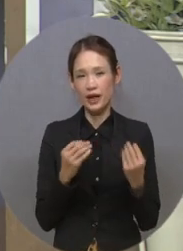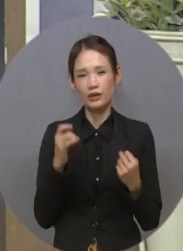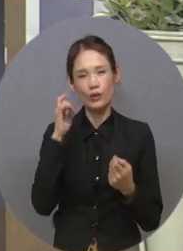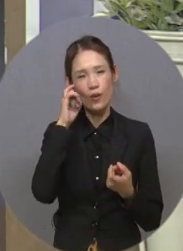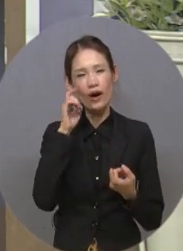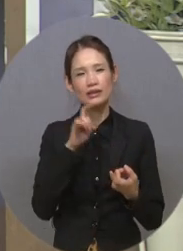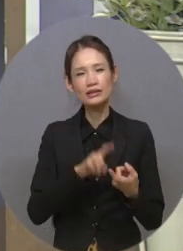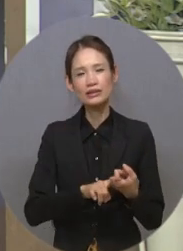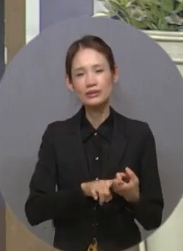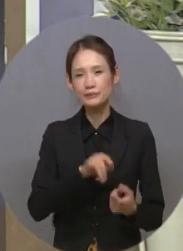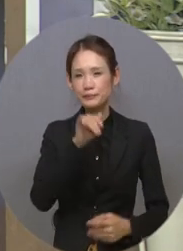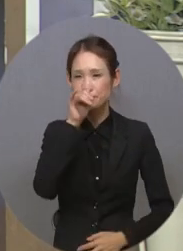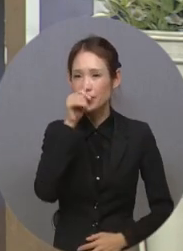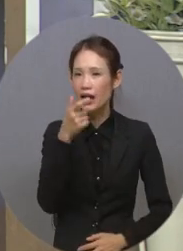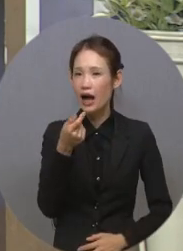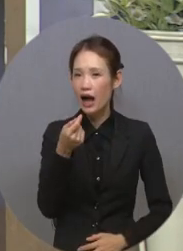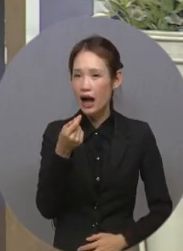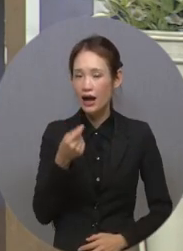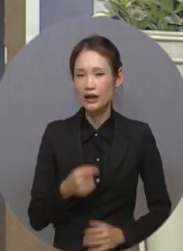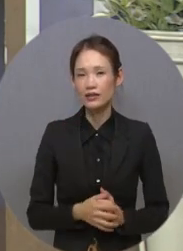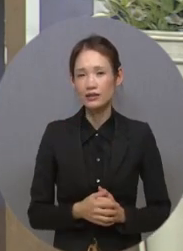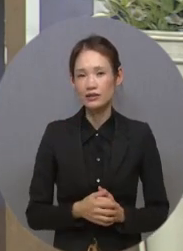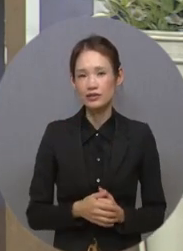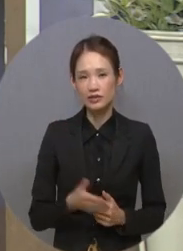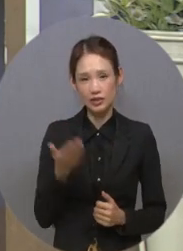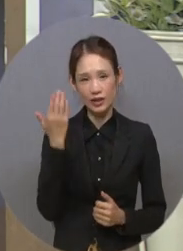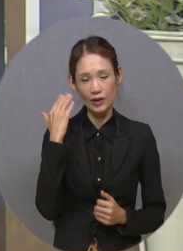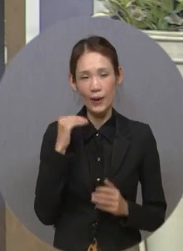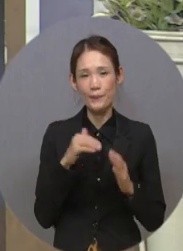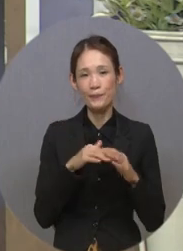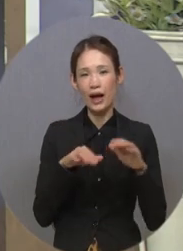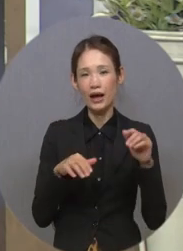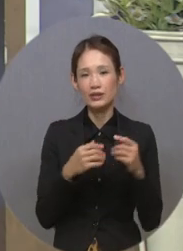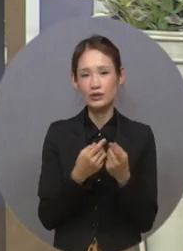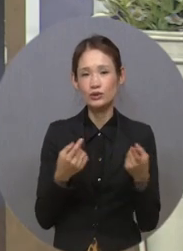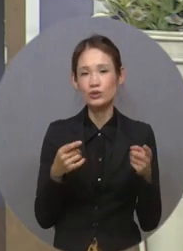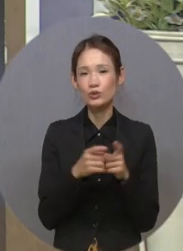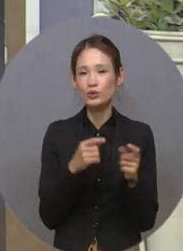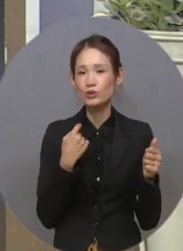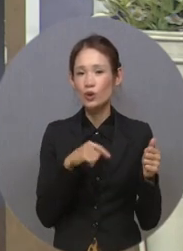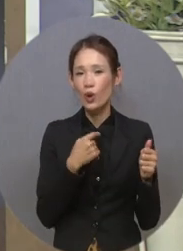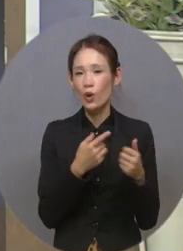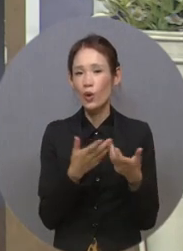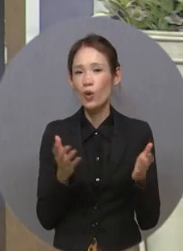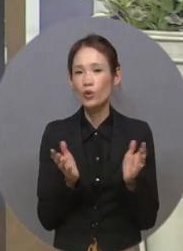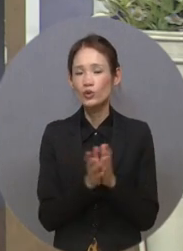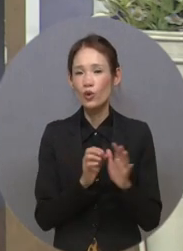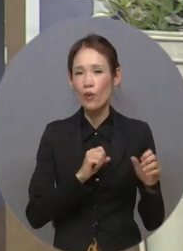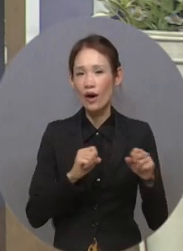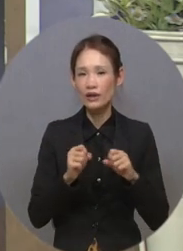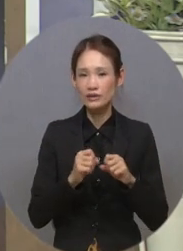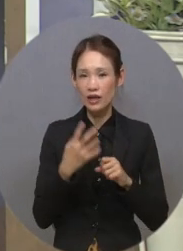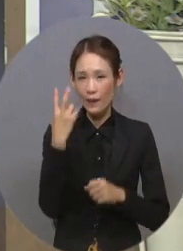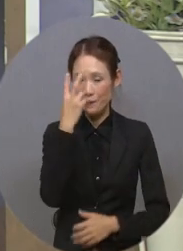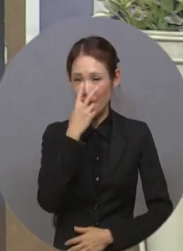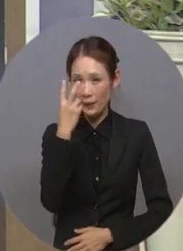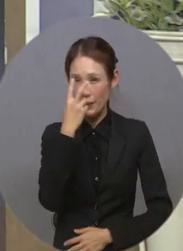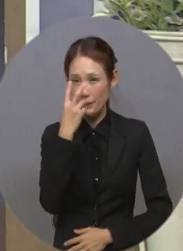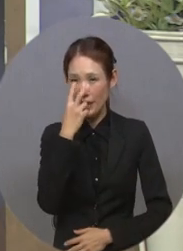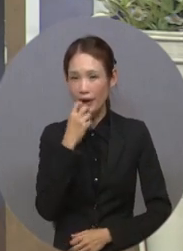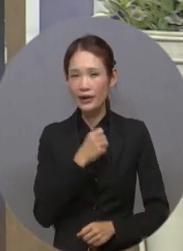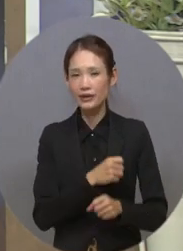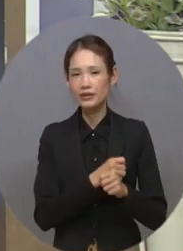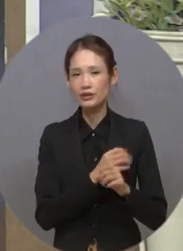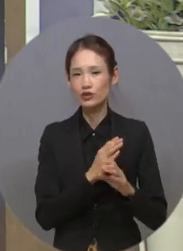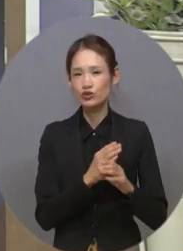같은데, 네. 그리고 또 이 최근에 마을 교육 공동체 활성화 방안을 모색하는 네. 토론회도 개최를 네. 하신 것으로